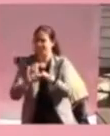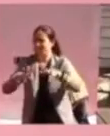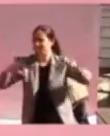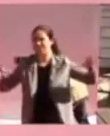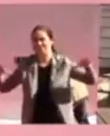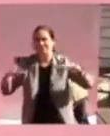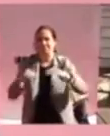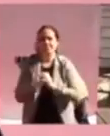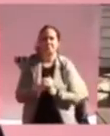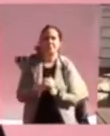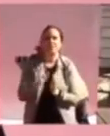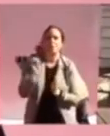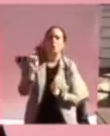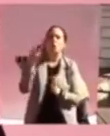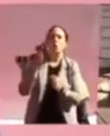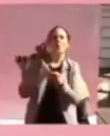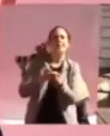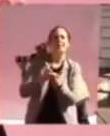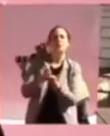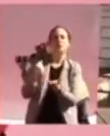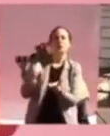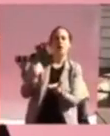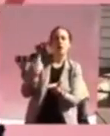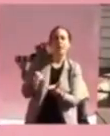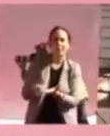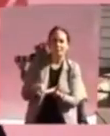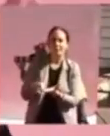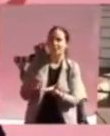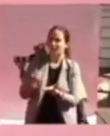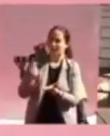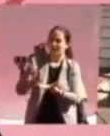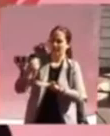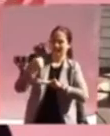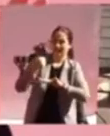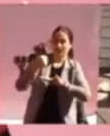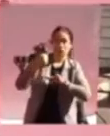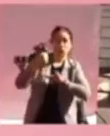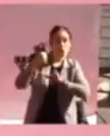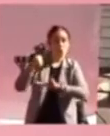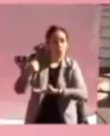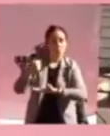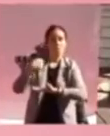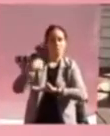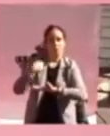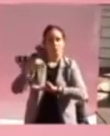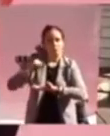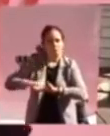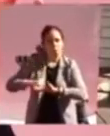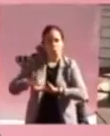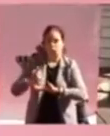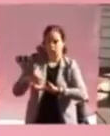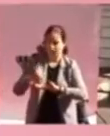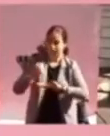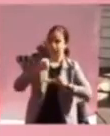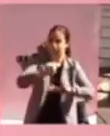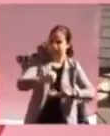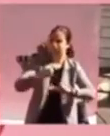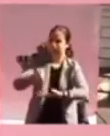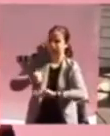hanno detto che le risorse che si potevano investire sulla cosa più preziosa che abbiamo